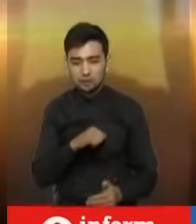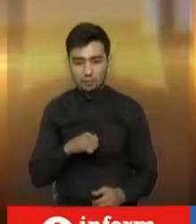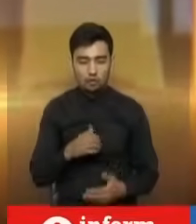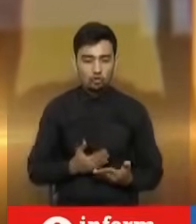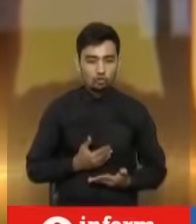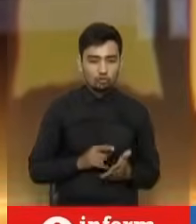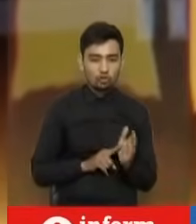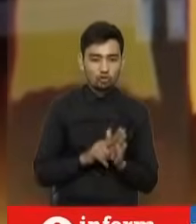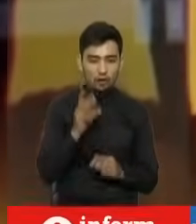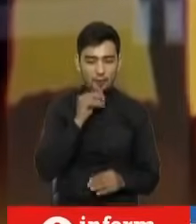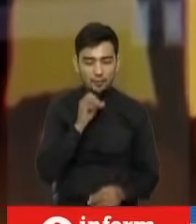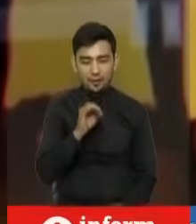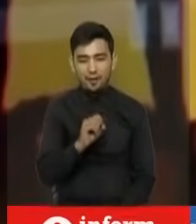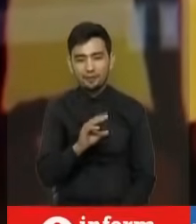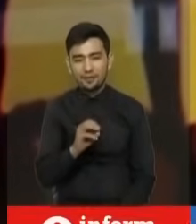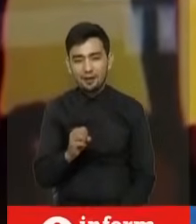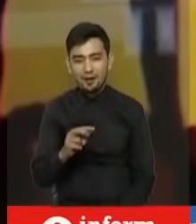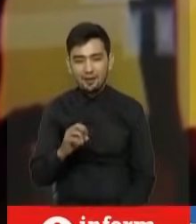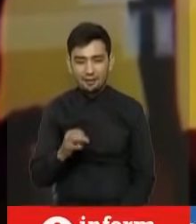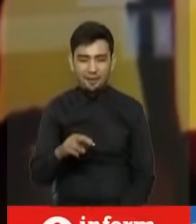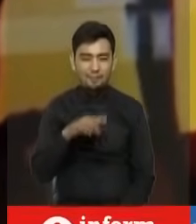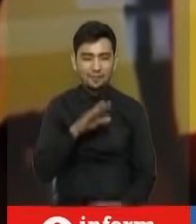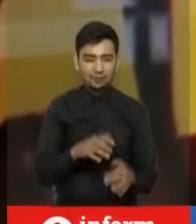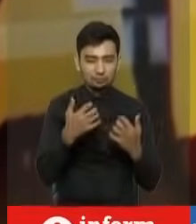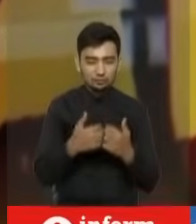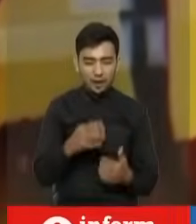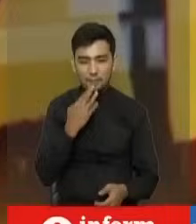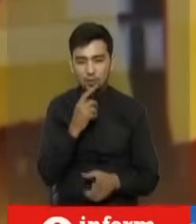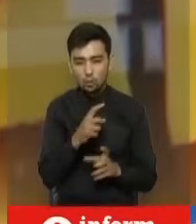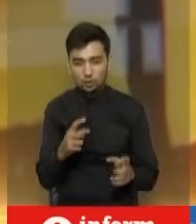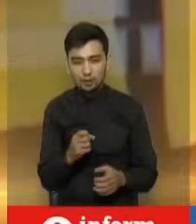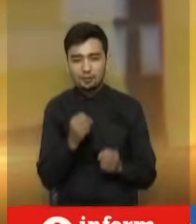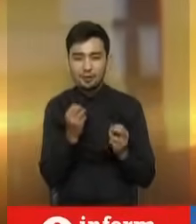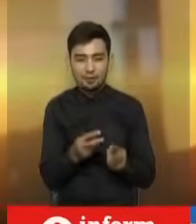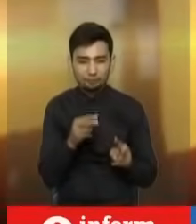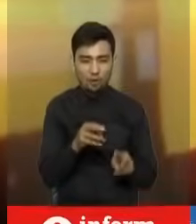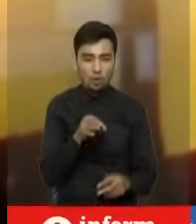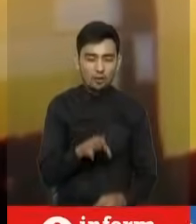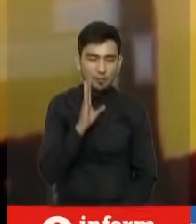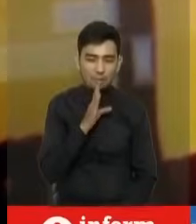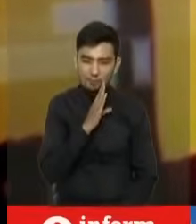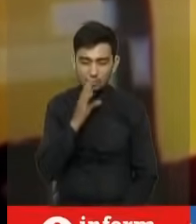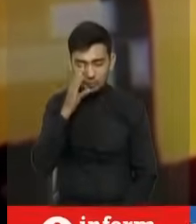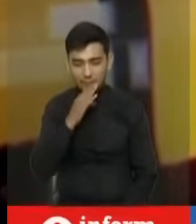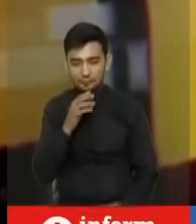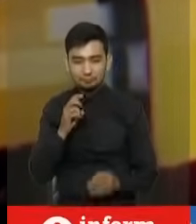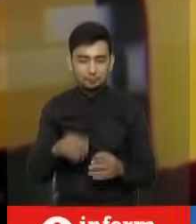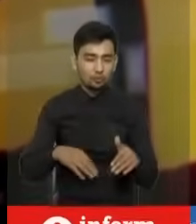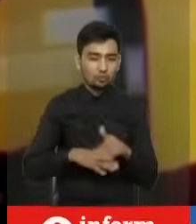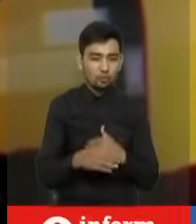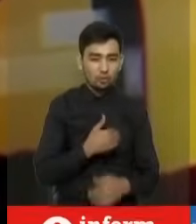жизнь, подсчитали в Австралийском бюро статистики. Так американцы стараются съехать от родителей, едва перешагнув